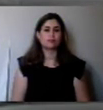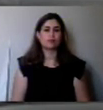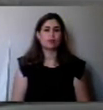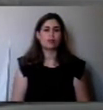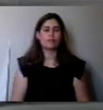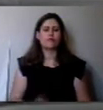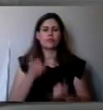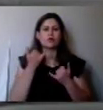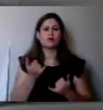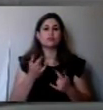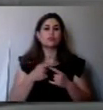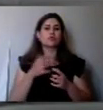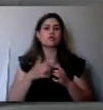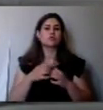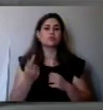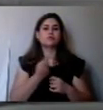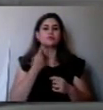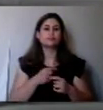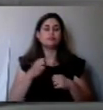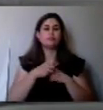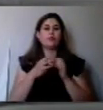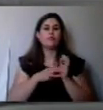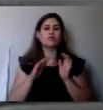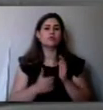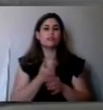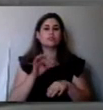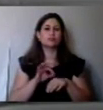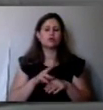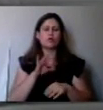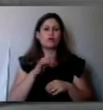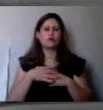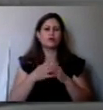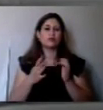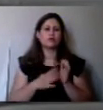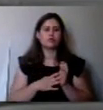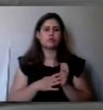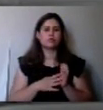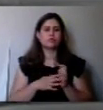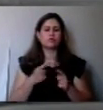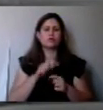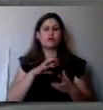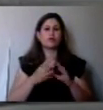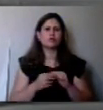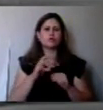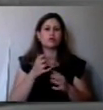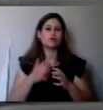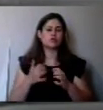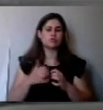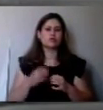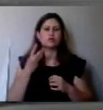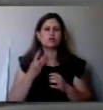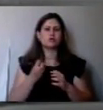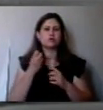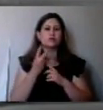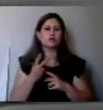На сьогодні в Херсонській області 8 нових випадків захворювання на коронавірус. Загалом на Херсонщині